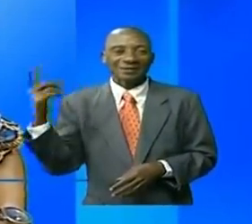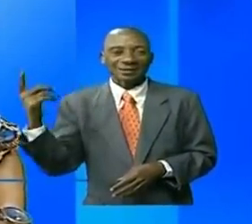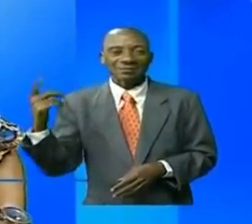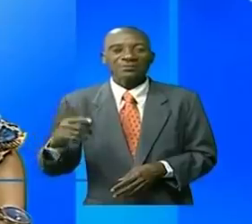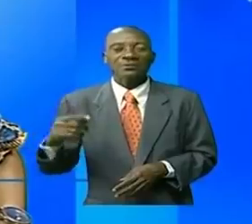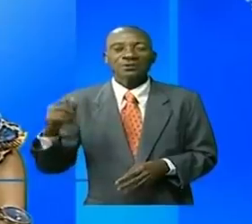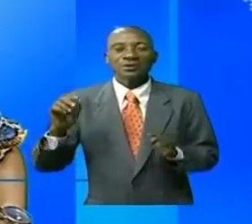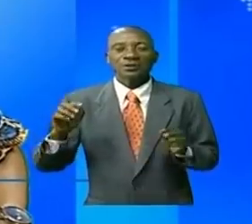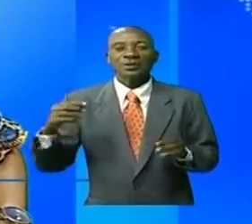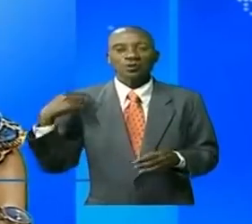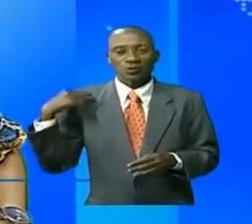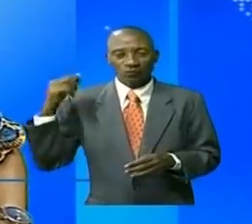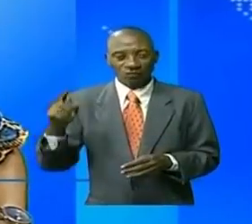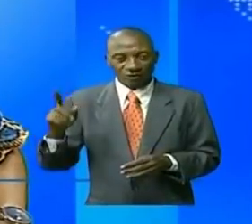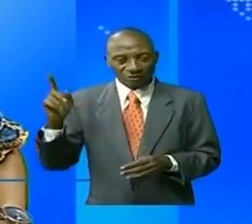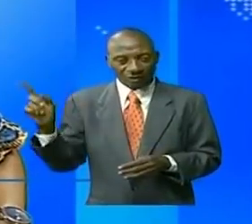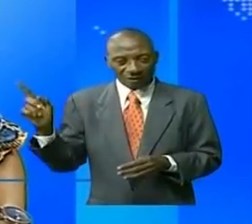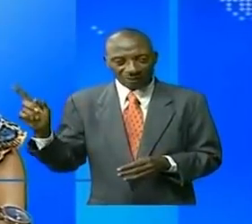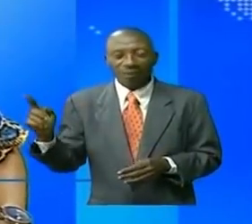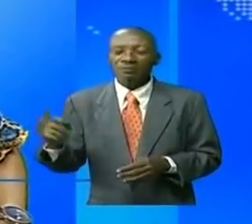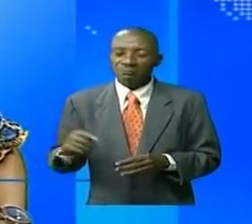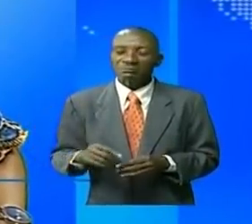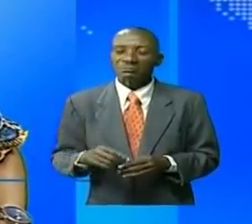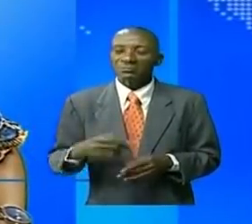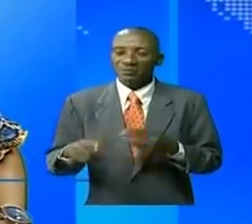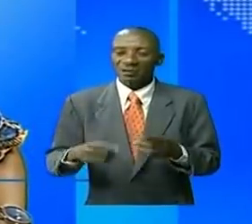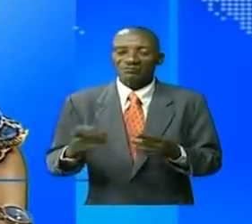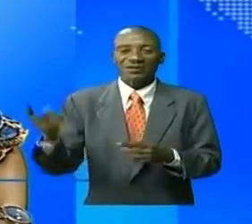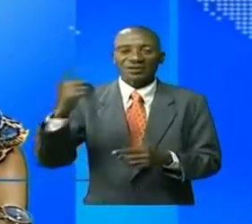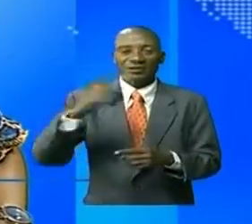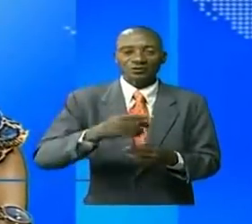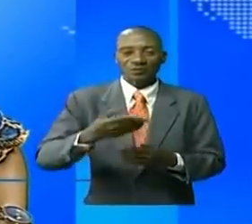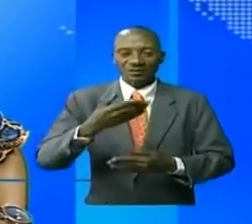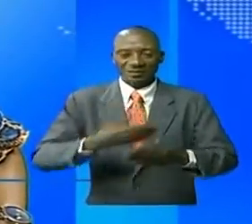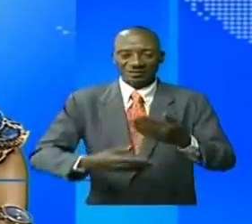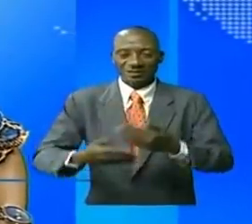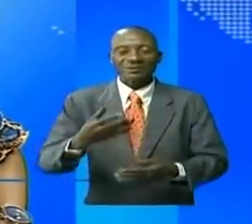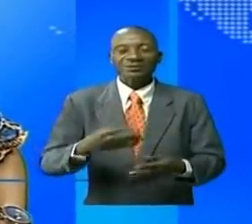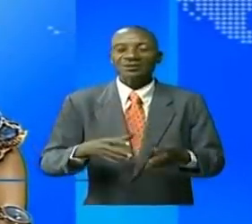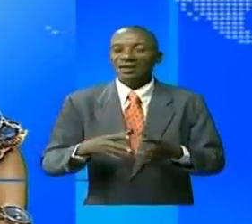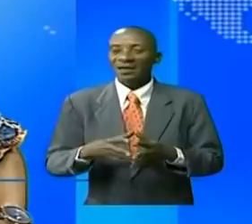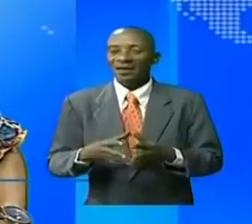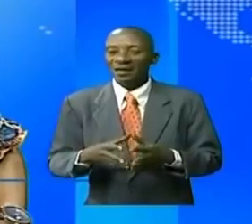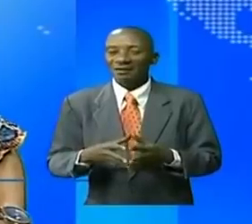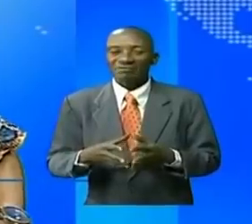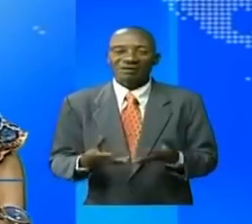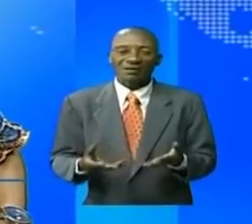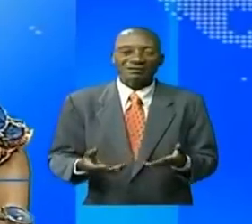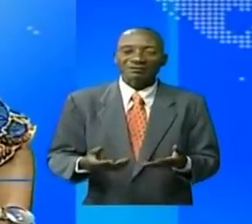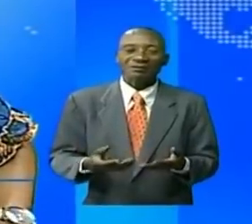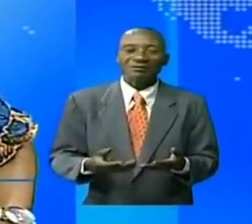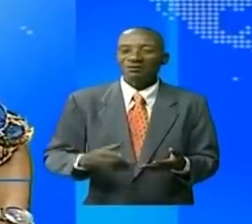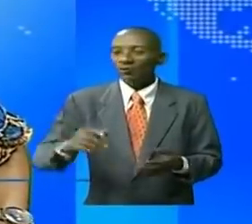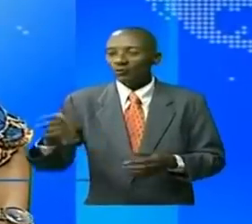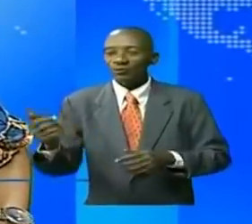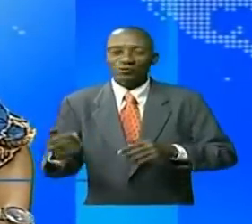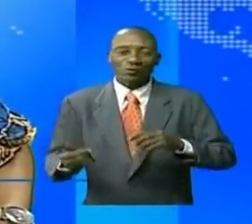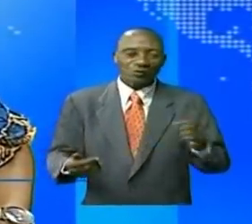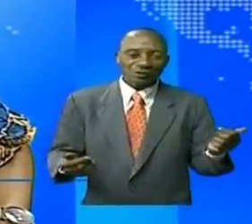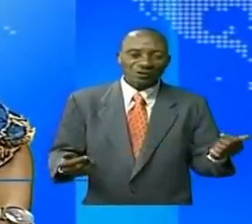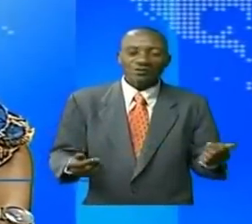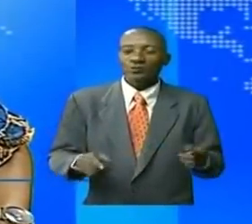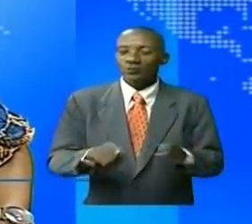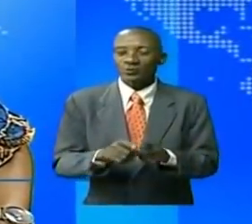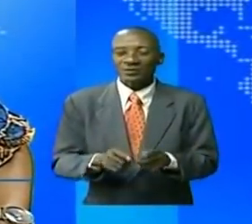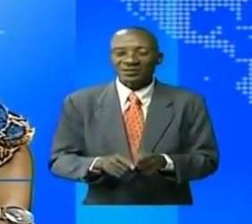la République. Pour ce, une journée d'échange axée sur les différentes réhabilitations de Félix Antoine Tshisekedi Tshilombo a été organisée à